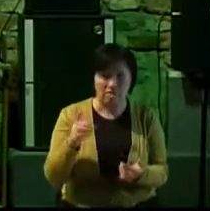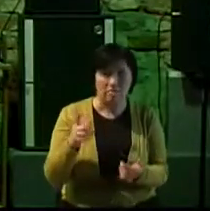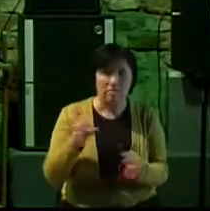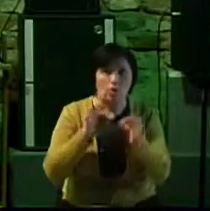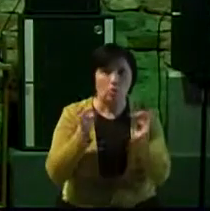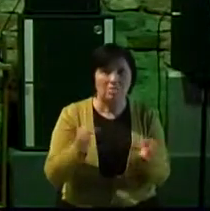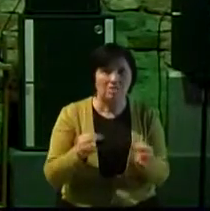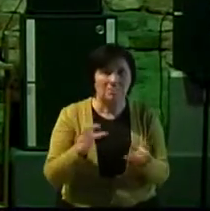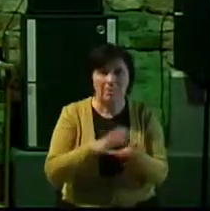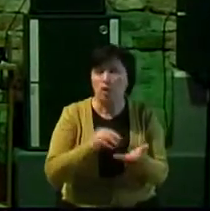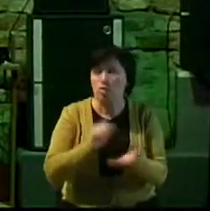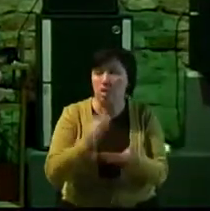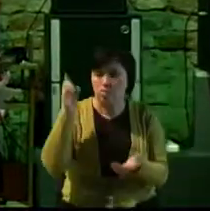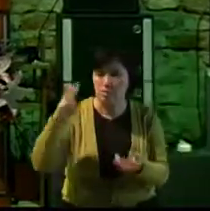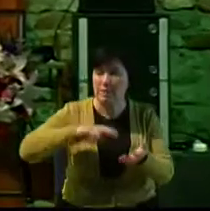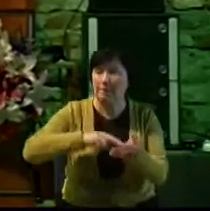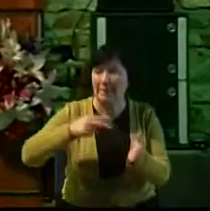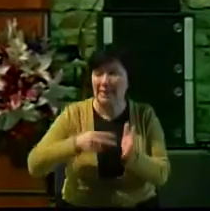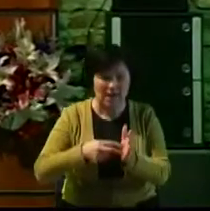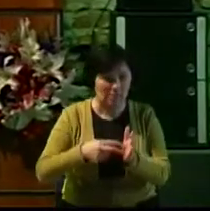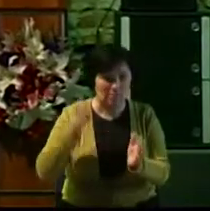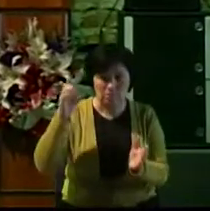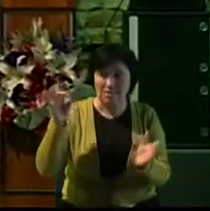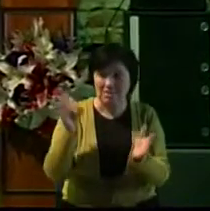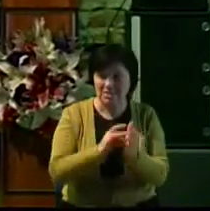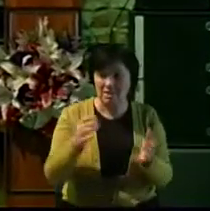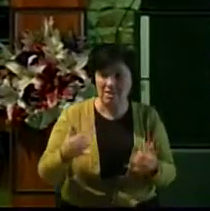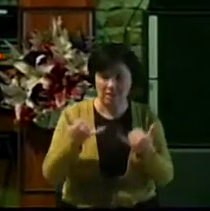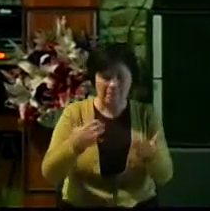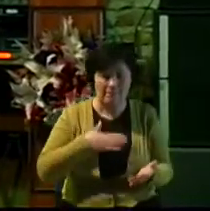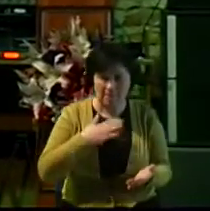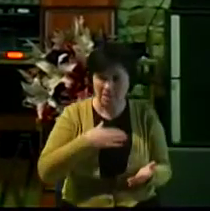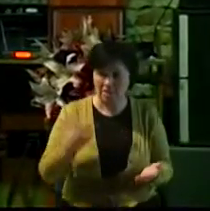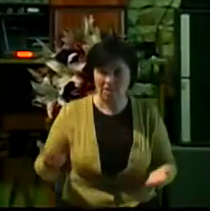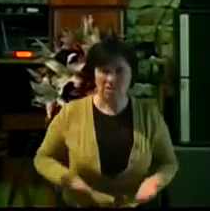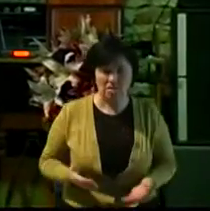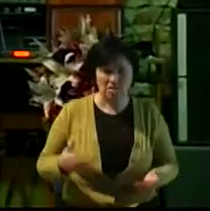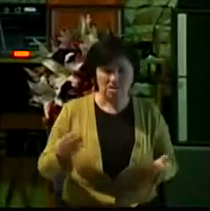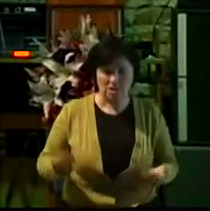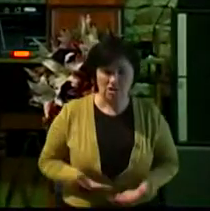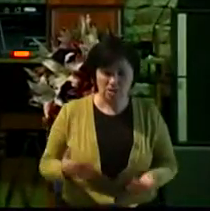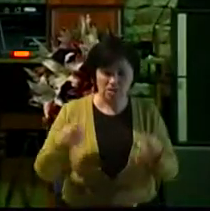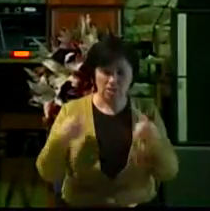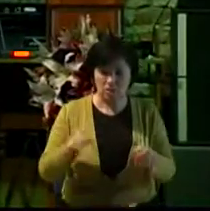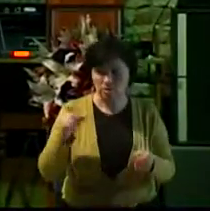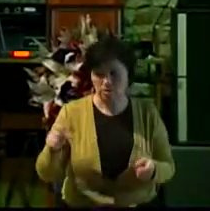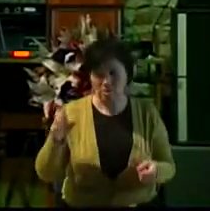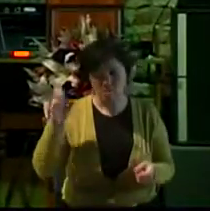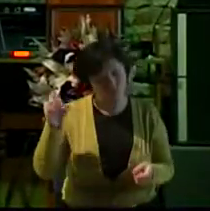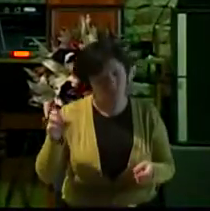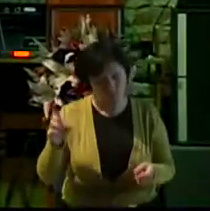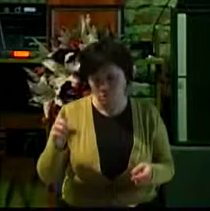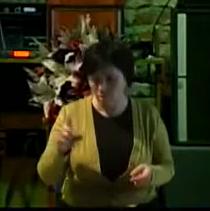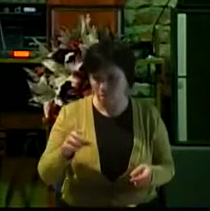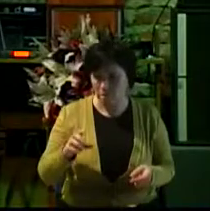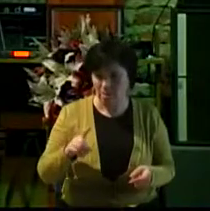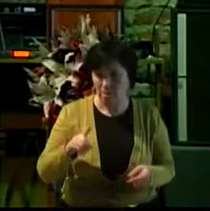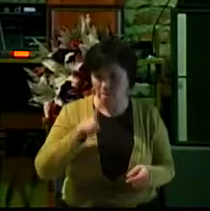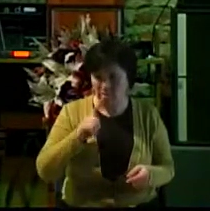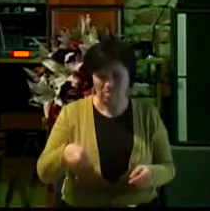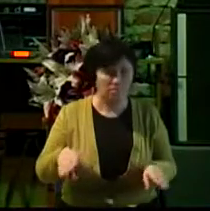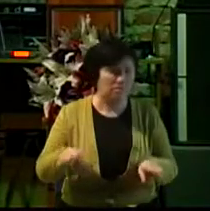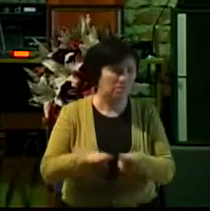пред Ним свое сердце, молились, и как любящий Отец Он дает нам. И Господь даже однажды приводит